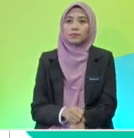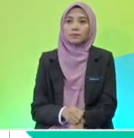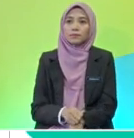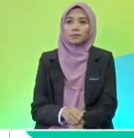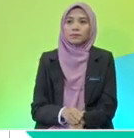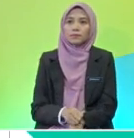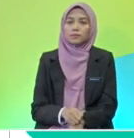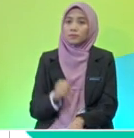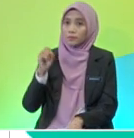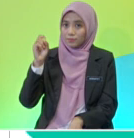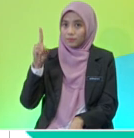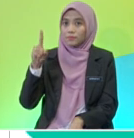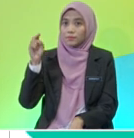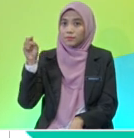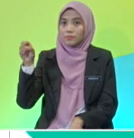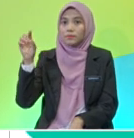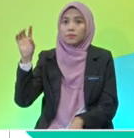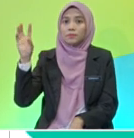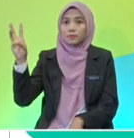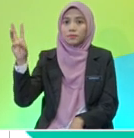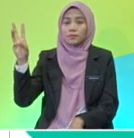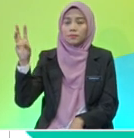satu perbulan 6